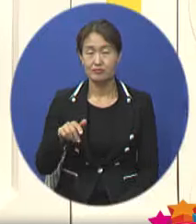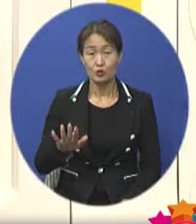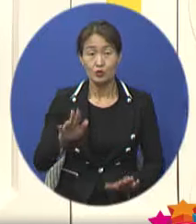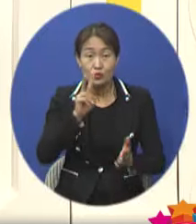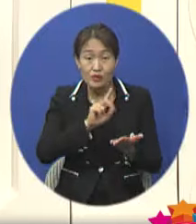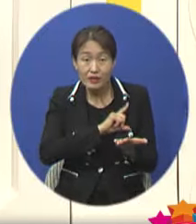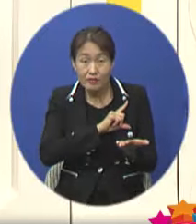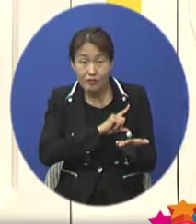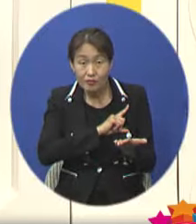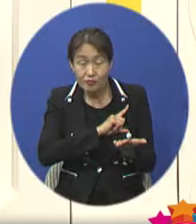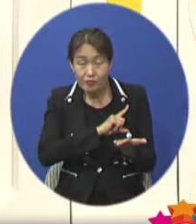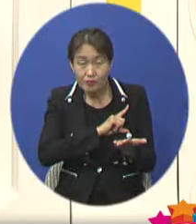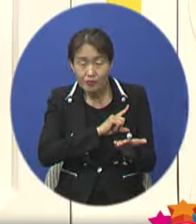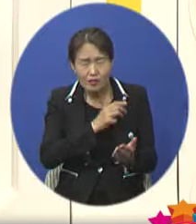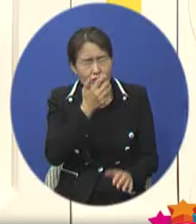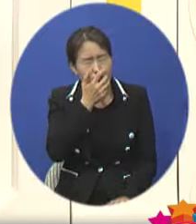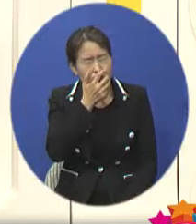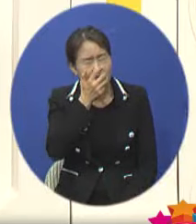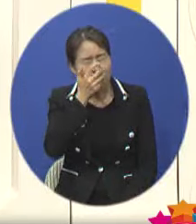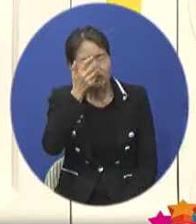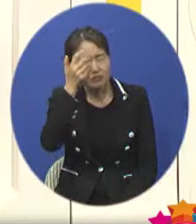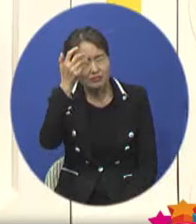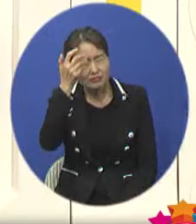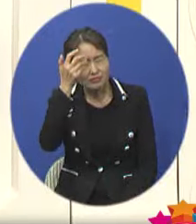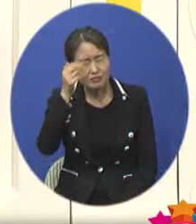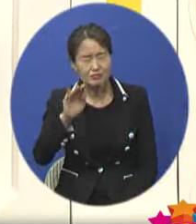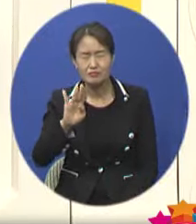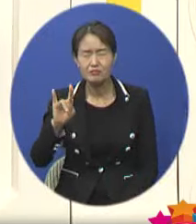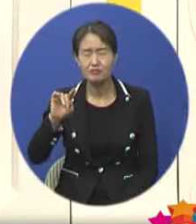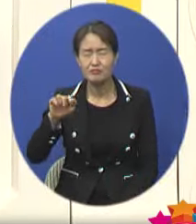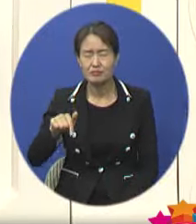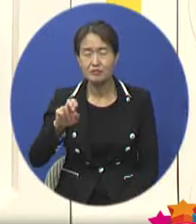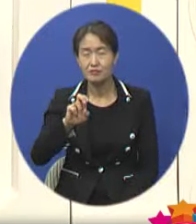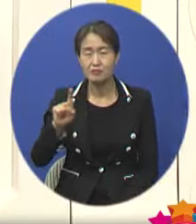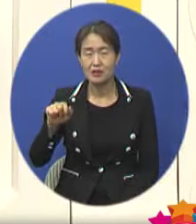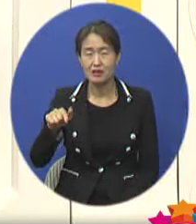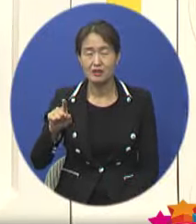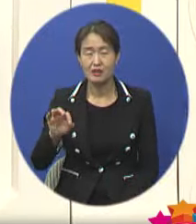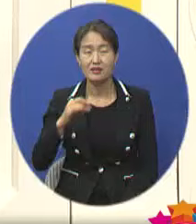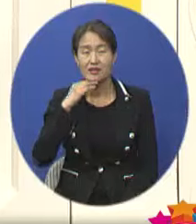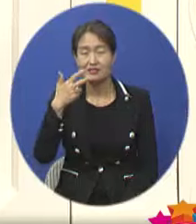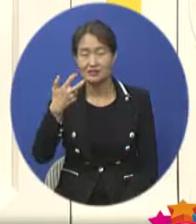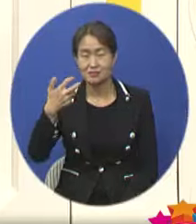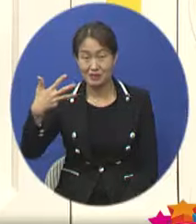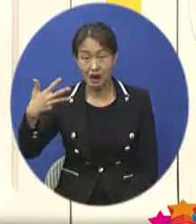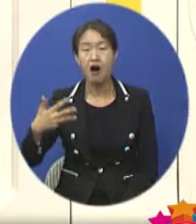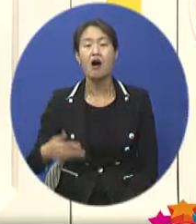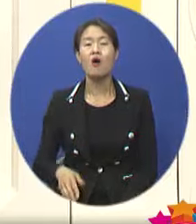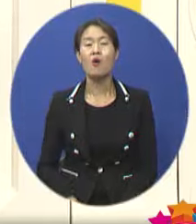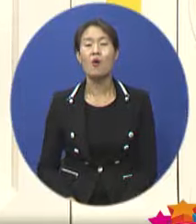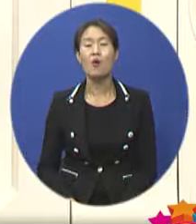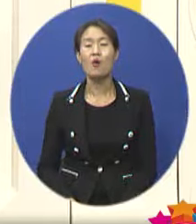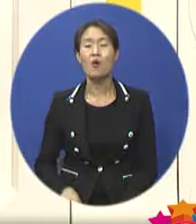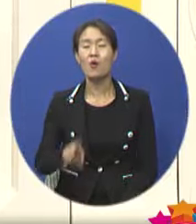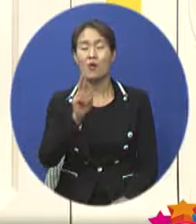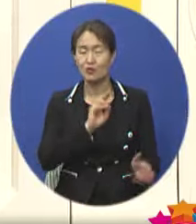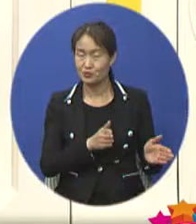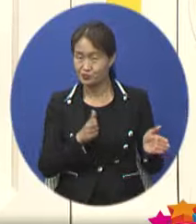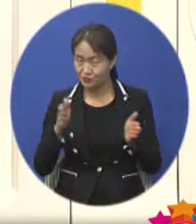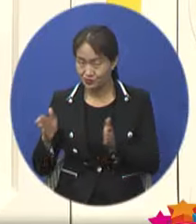노래는요? 꿈꾸는 백마강. 꿈꾸는 백마강. 7학년 8반. 네, 알겠습니다. 준비해 드릴게요. 아,